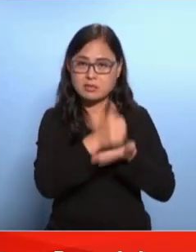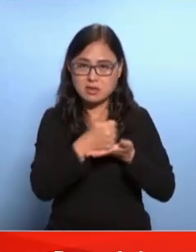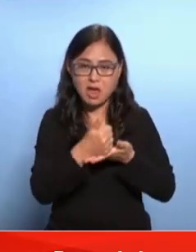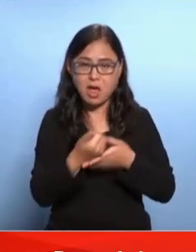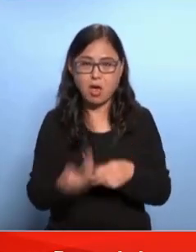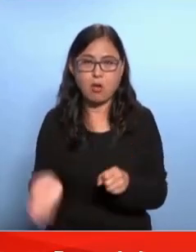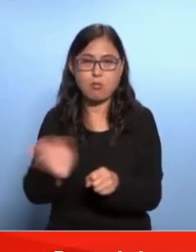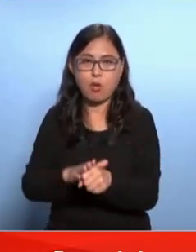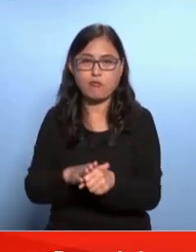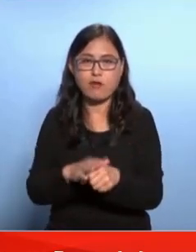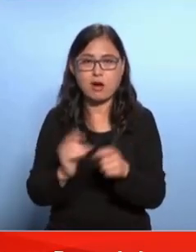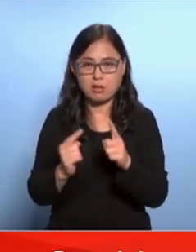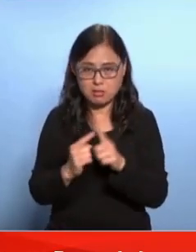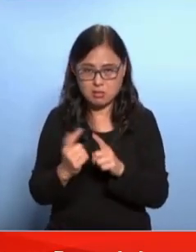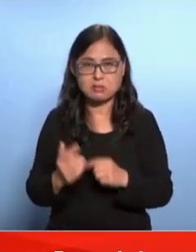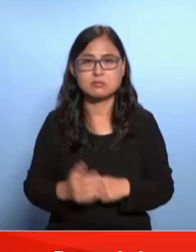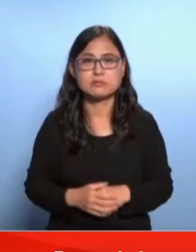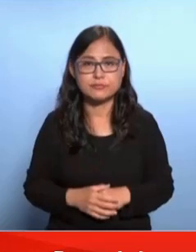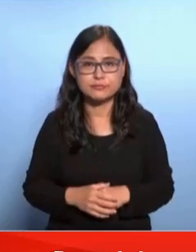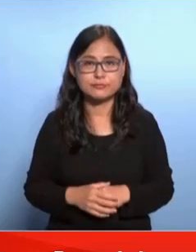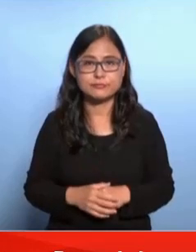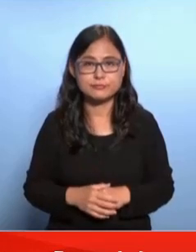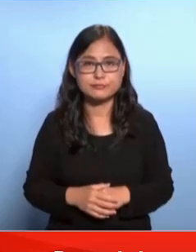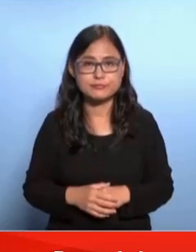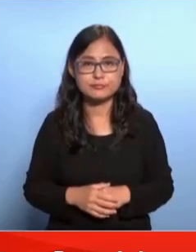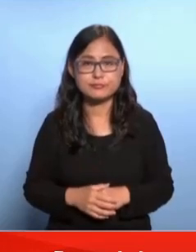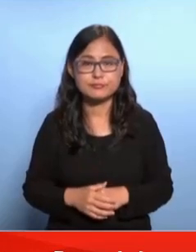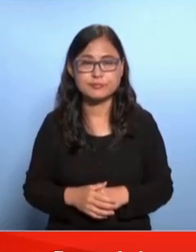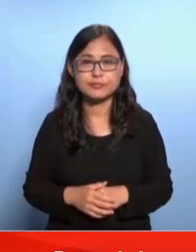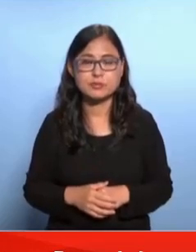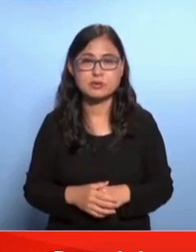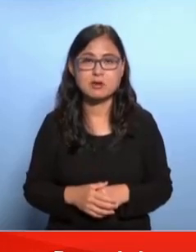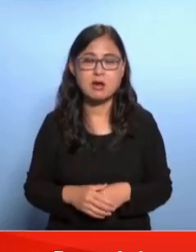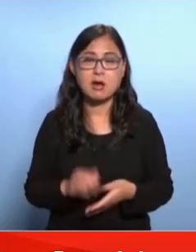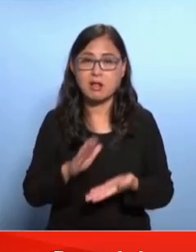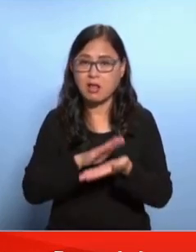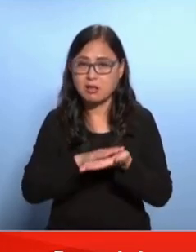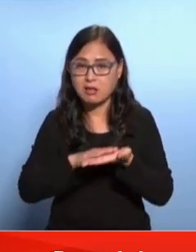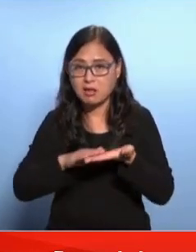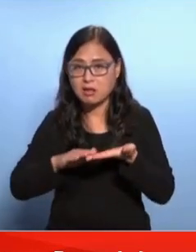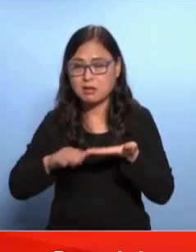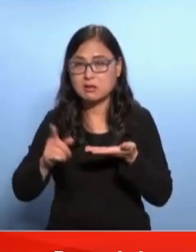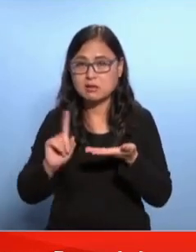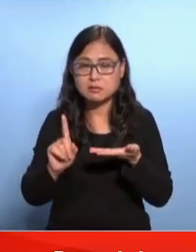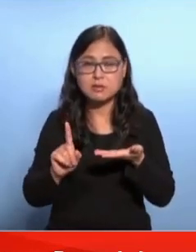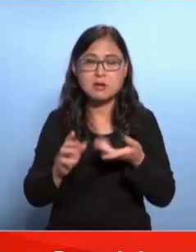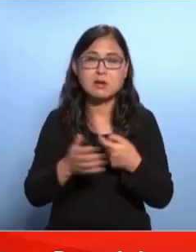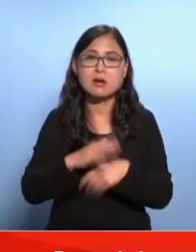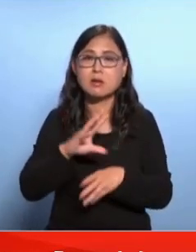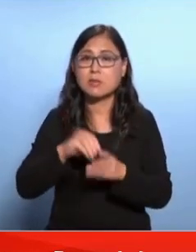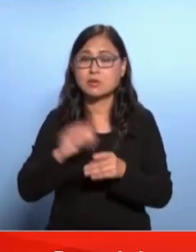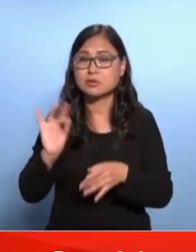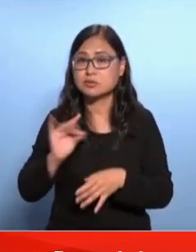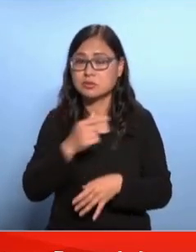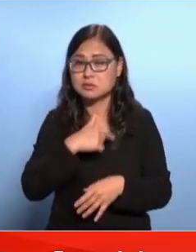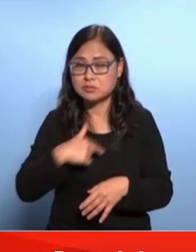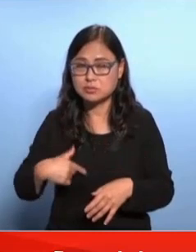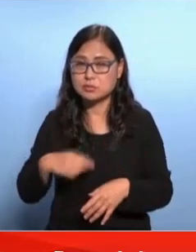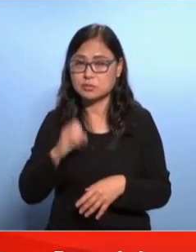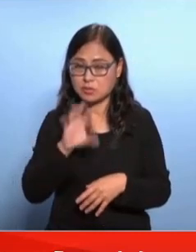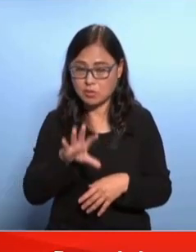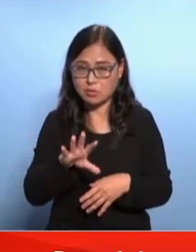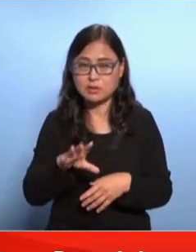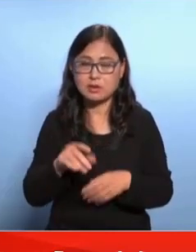個 人力的缺口。至於一些很具體的細節，包括張議員所講的一些問